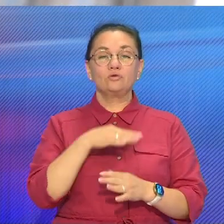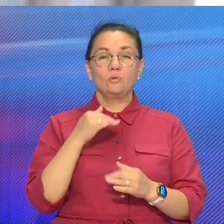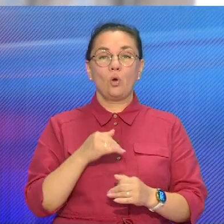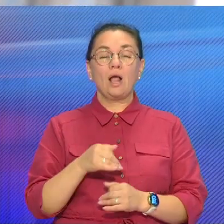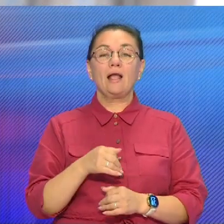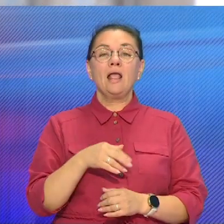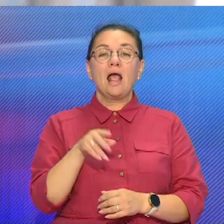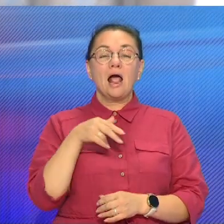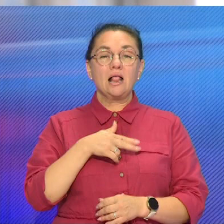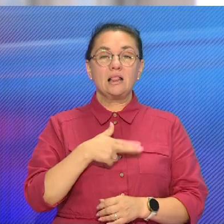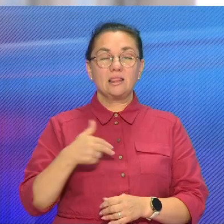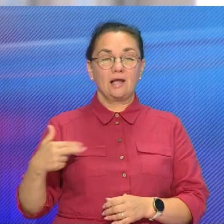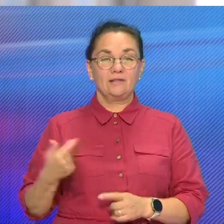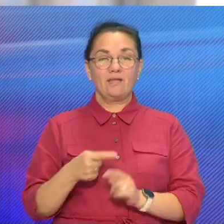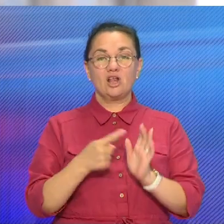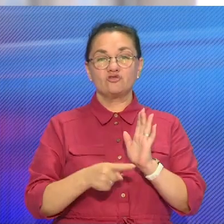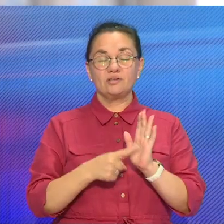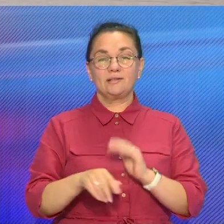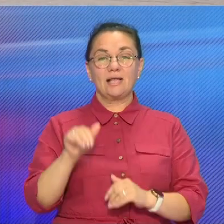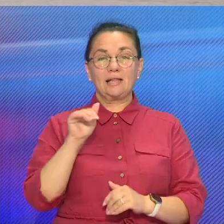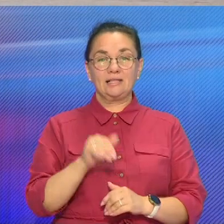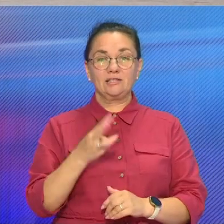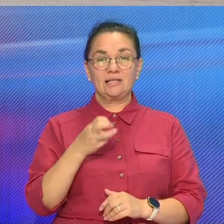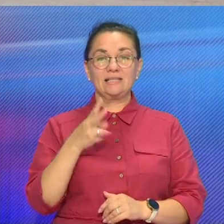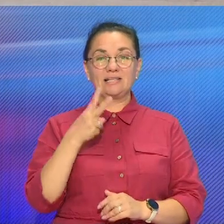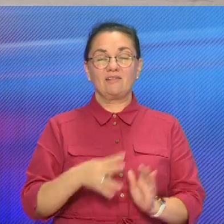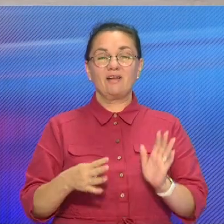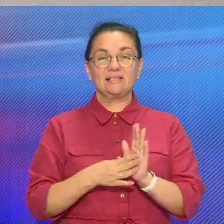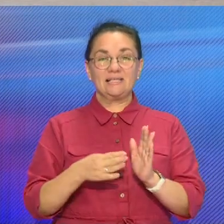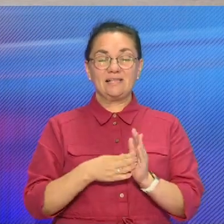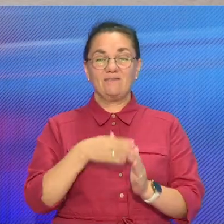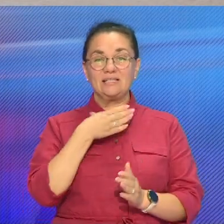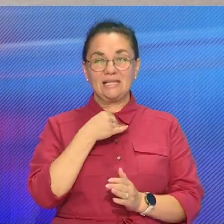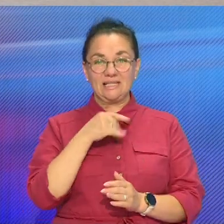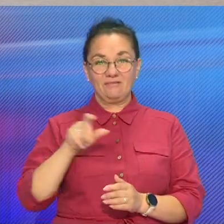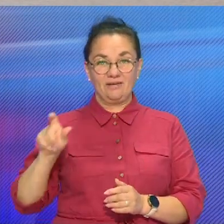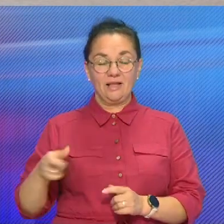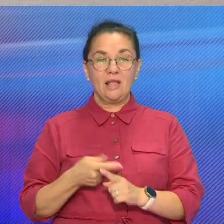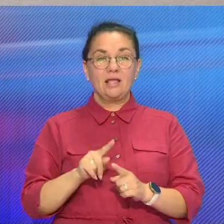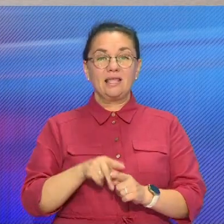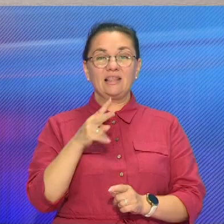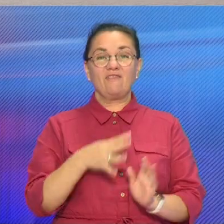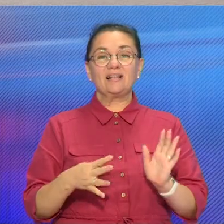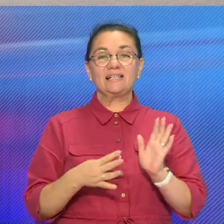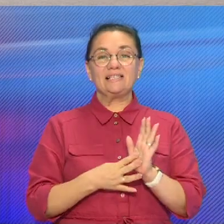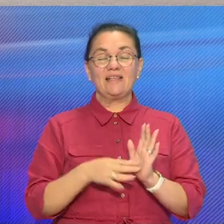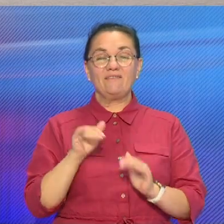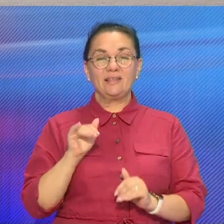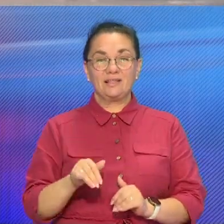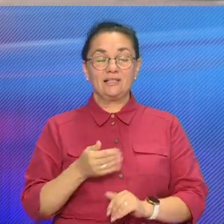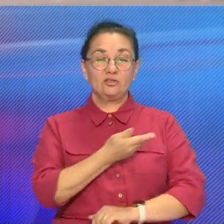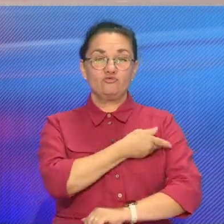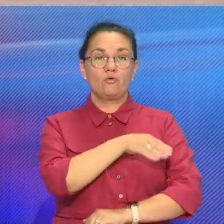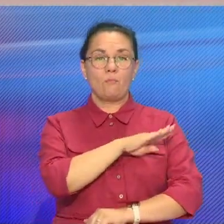829 жыхароў Латвіі, 60 329 грамадзян Літвы, а таксама 29 849